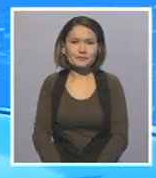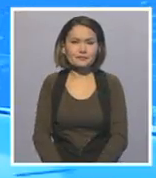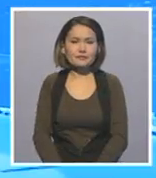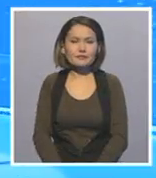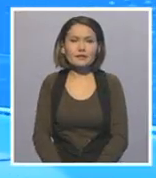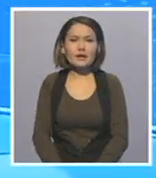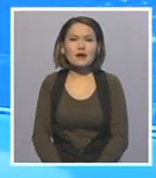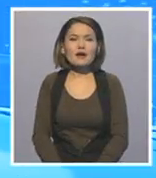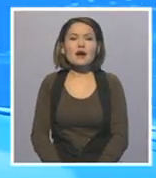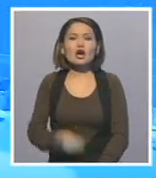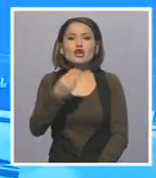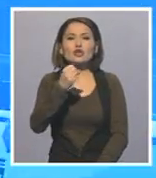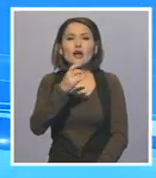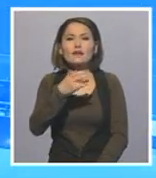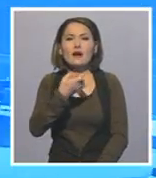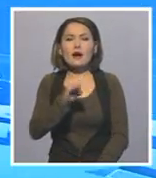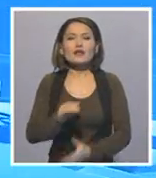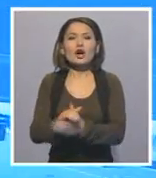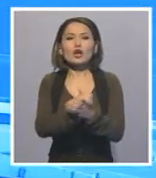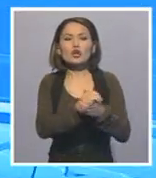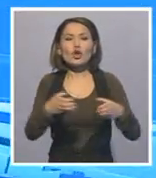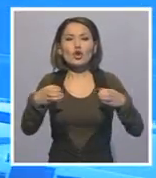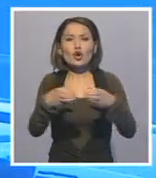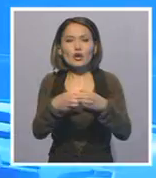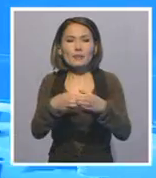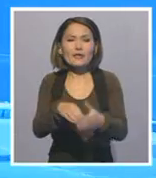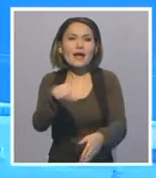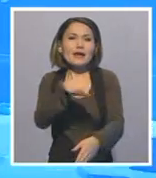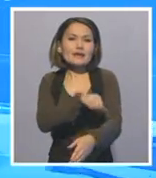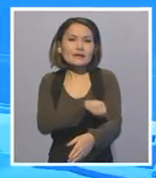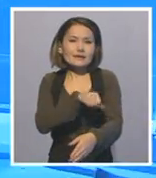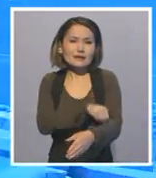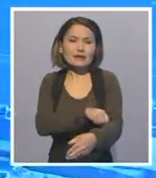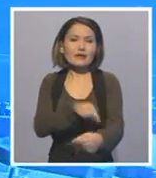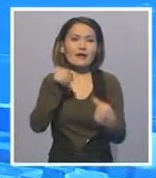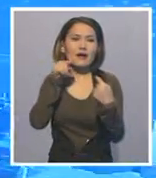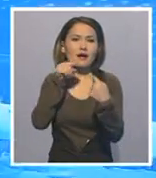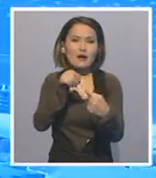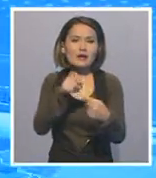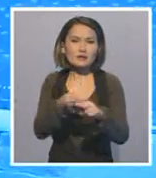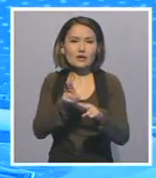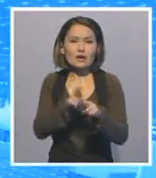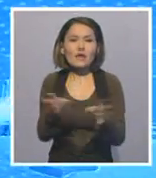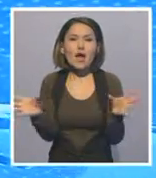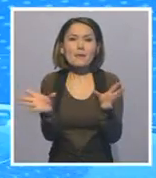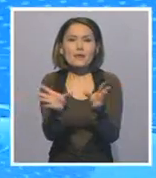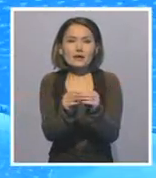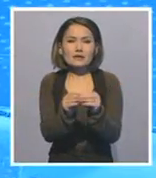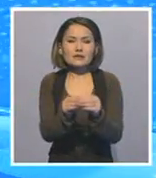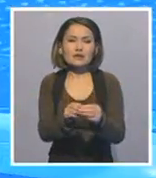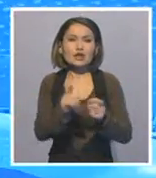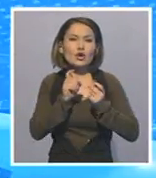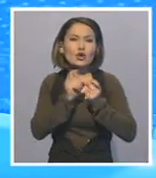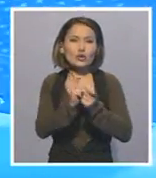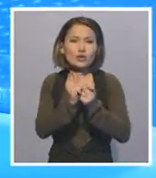Жалғастырсақ, Шанхай ынтымақтастық ұйымына мүше елдердің есірткіге қарсы ортақ стратегиясының келесі жылғы басым бағыттары. Бірлескен күресте үкіметтік емес